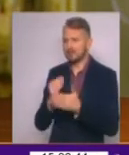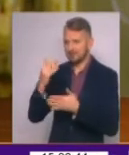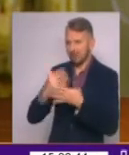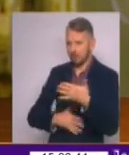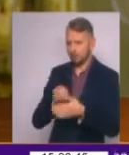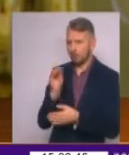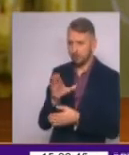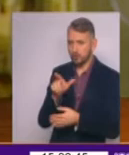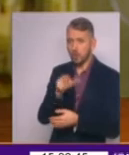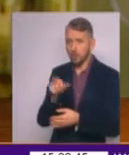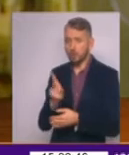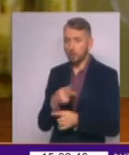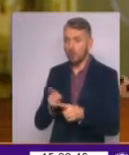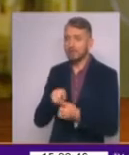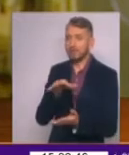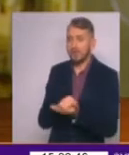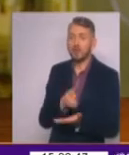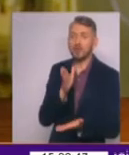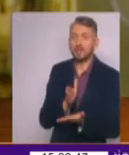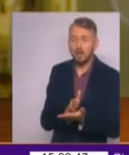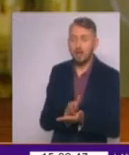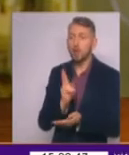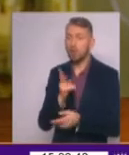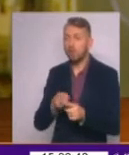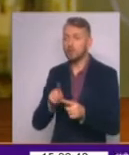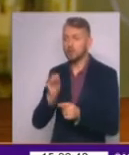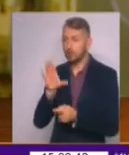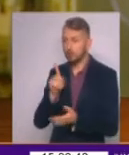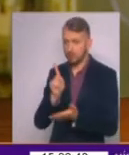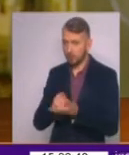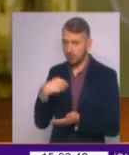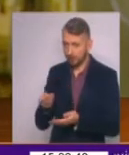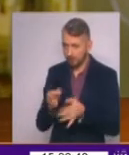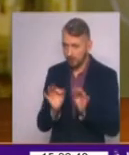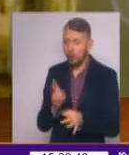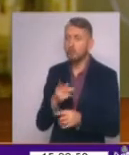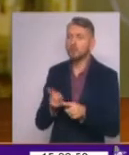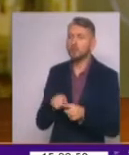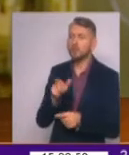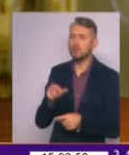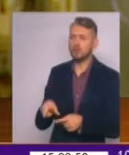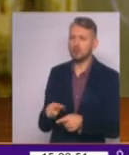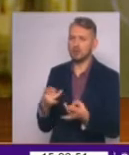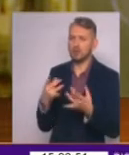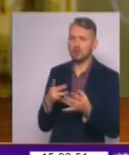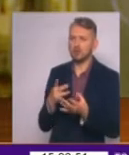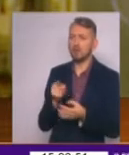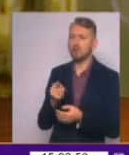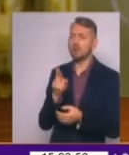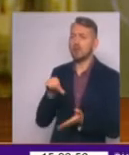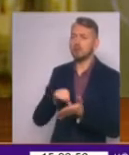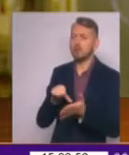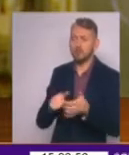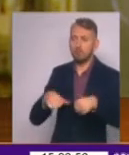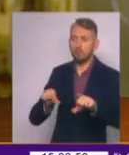дійсно люди, які цим займаються, є. І вже дійсно комусь ці посвідчення мають видаватися. Хто ці люди? Розкажіть, ви як представник комісії,